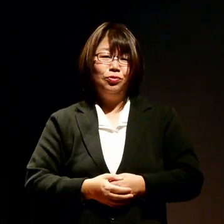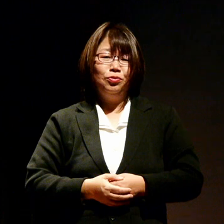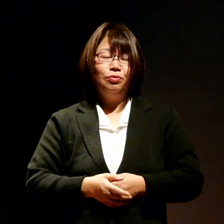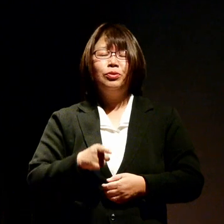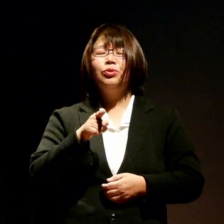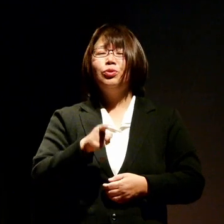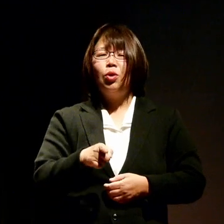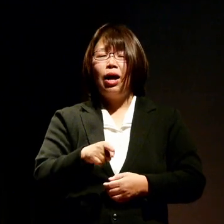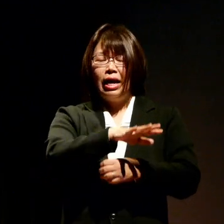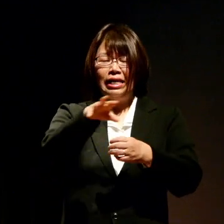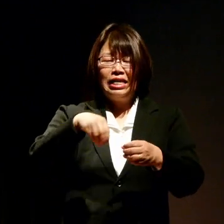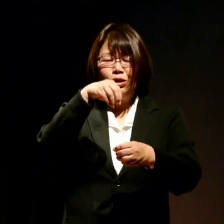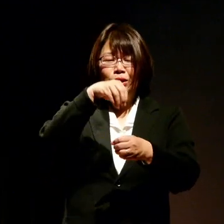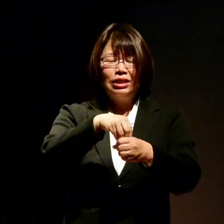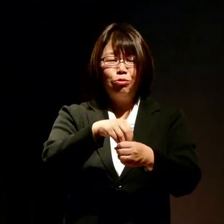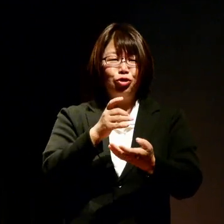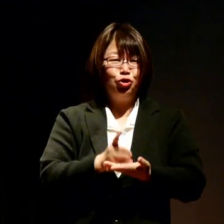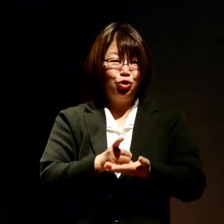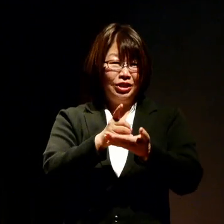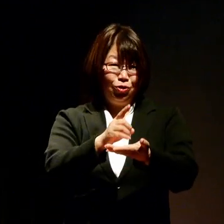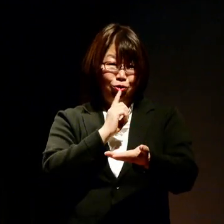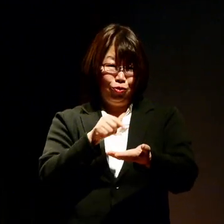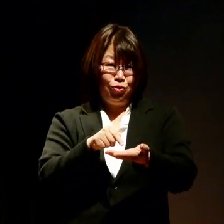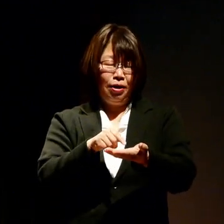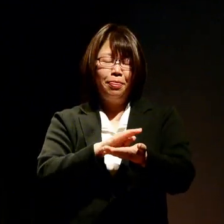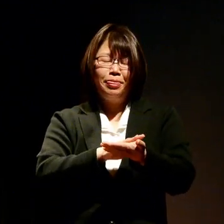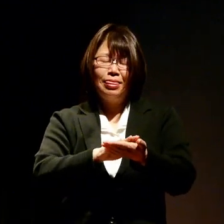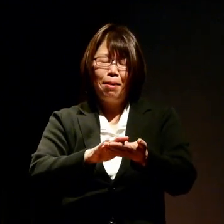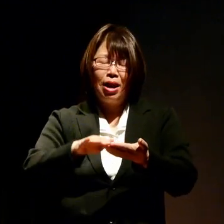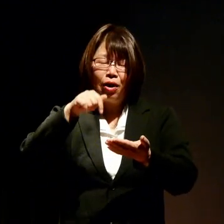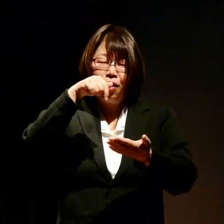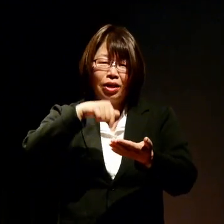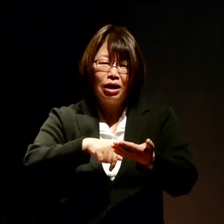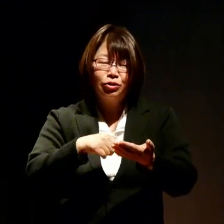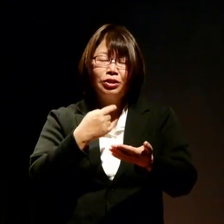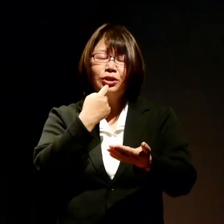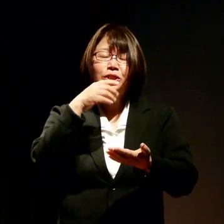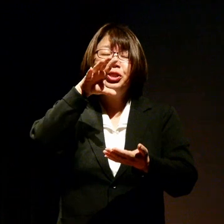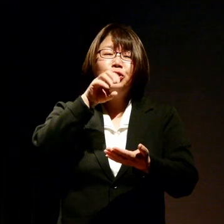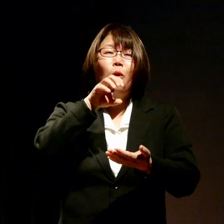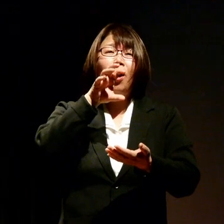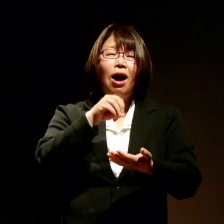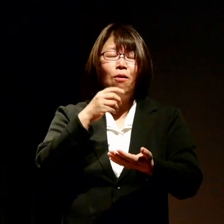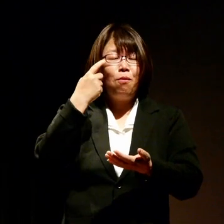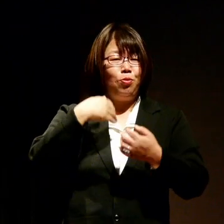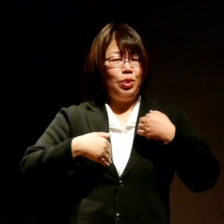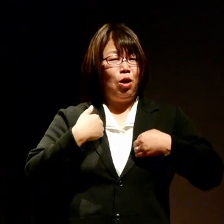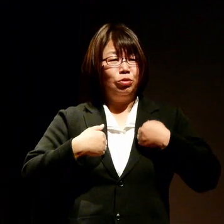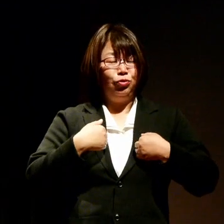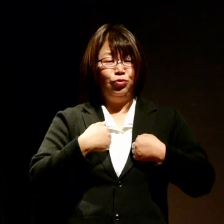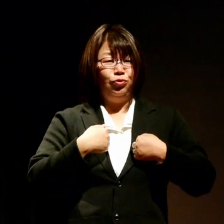それがインクルーシブスイーツ。滑らかさの中にある食感を楽しめるもの、